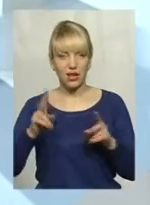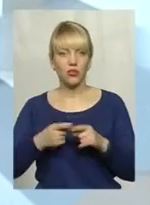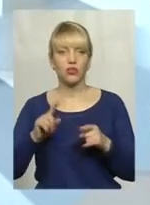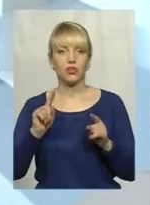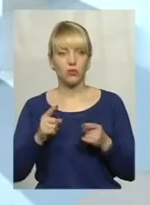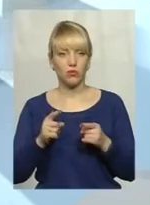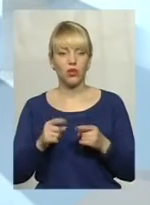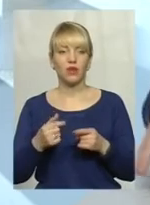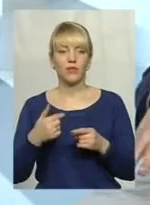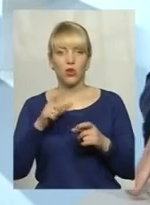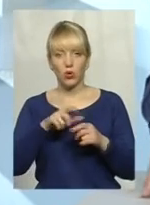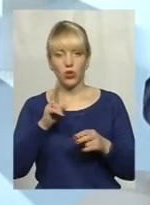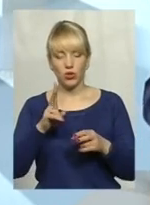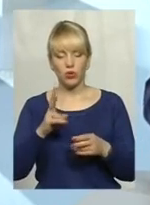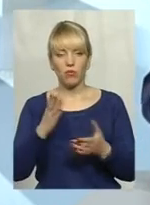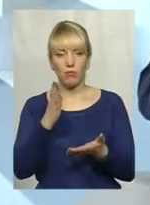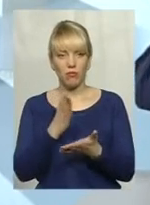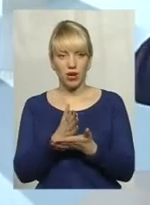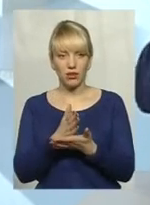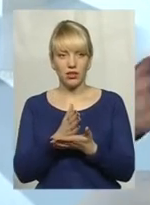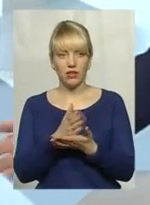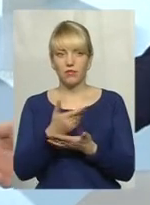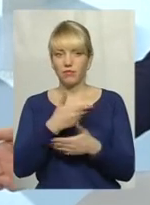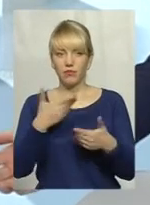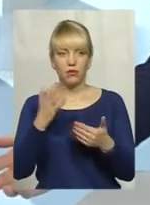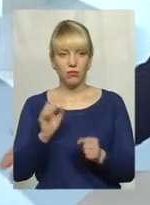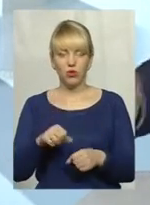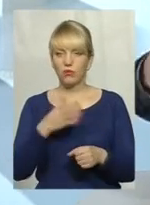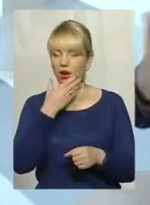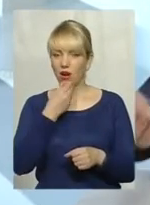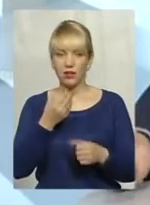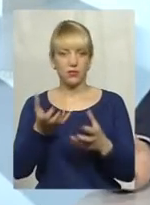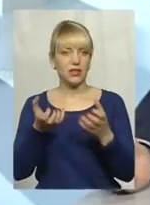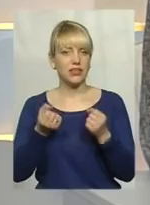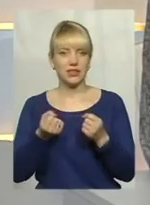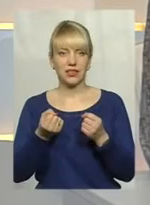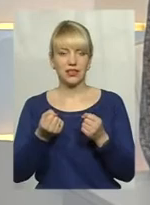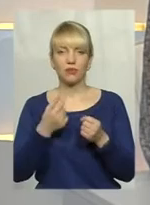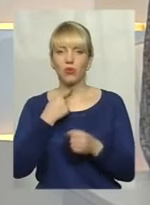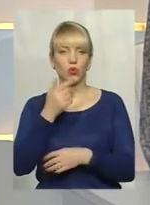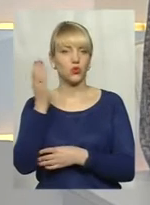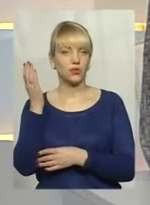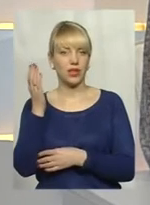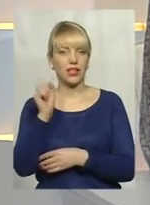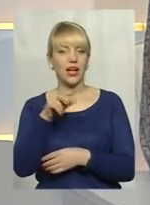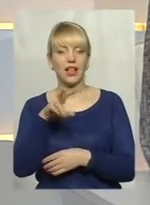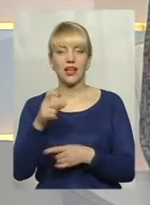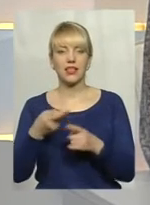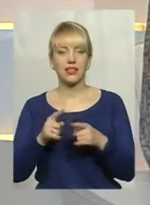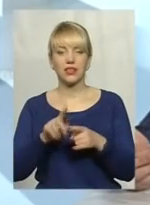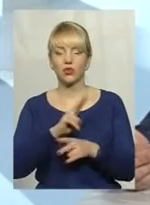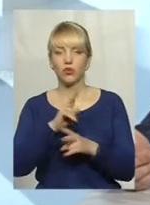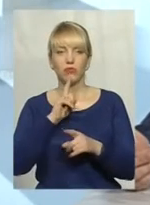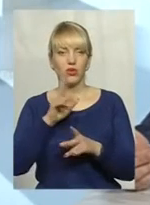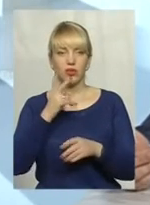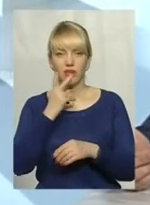активістами, тобто, ті люди, які мають безпосередньо, тому що ми можемо гарні норми прийняти, ну, депутати самі можуть проголосувати, але за цим ніхто не буде дивитись.